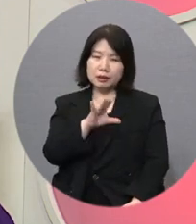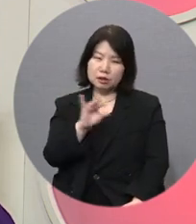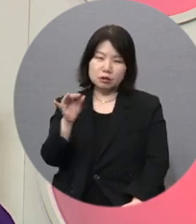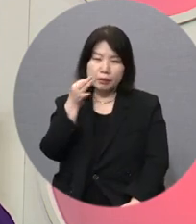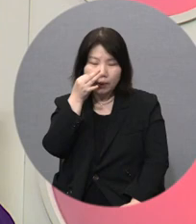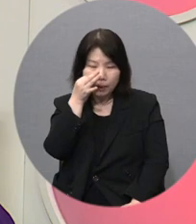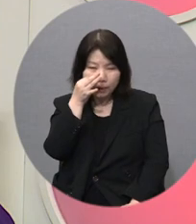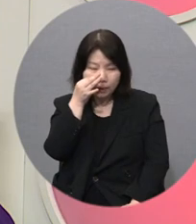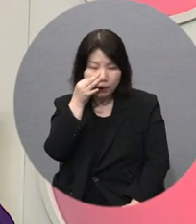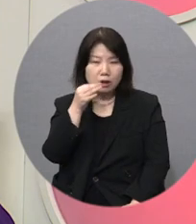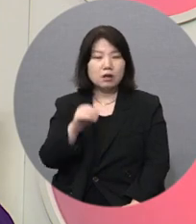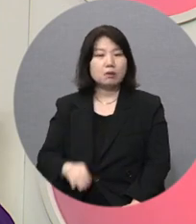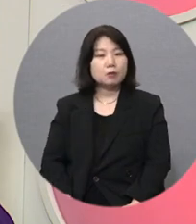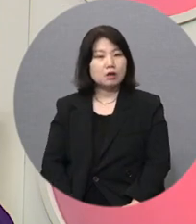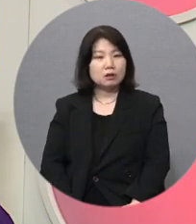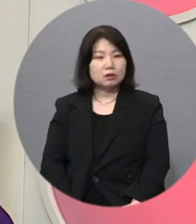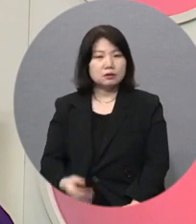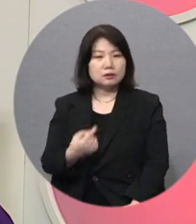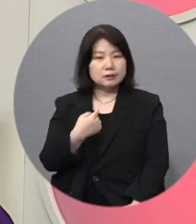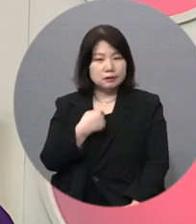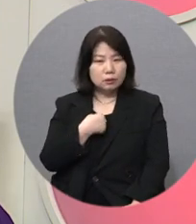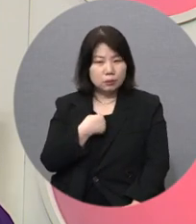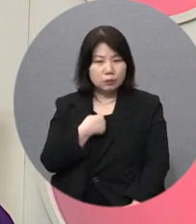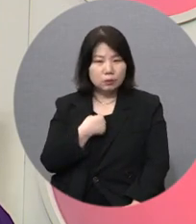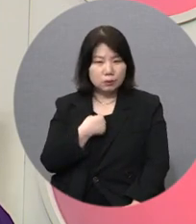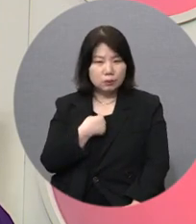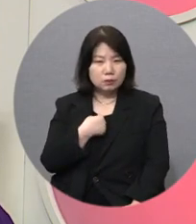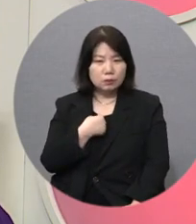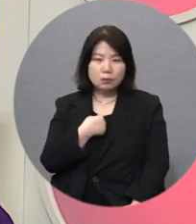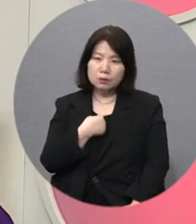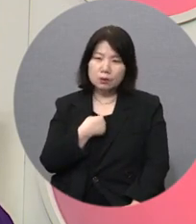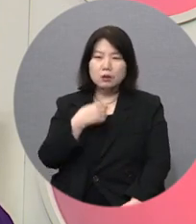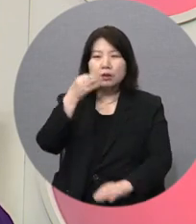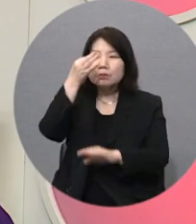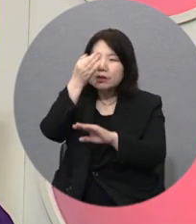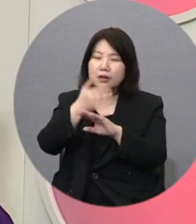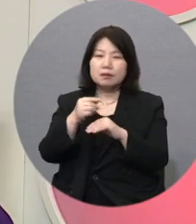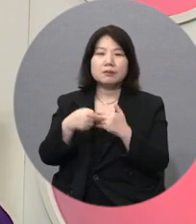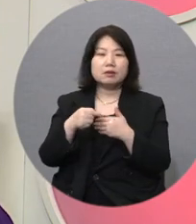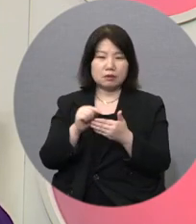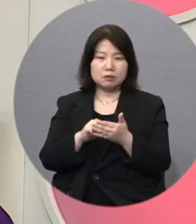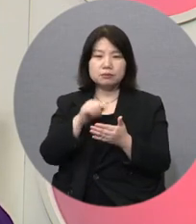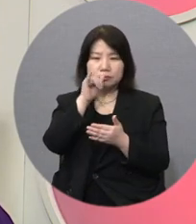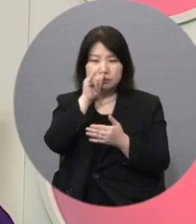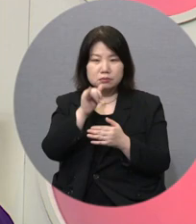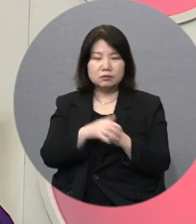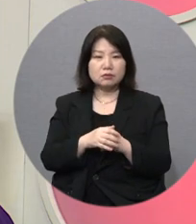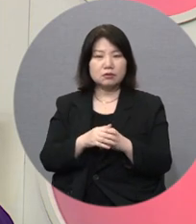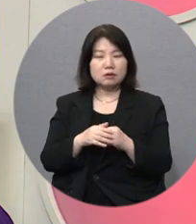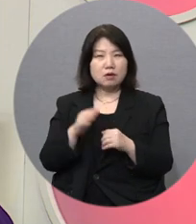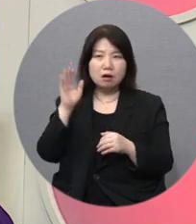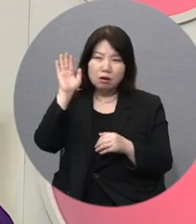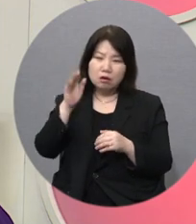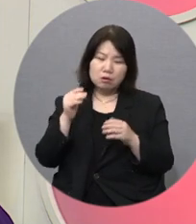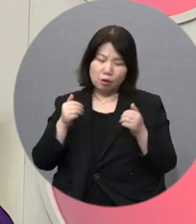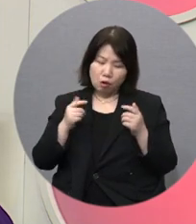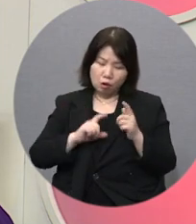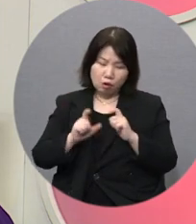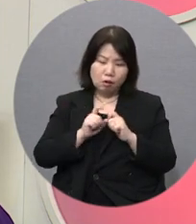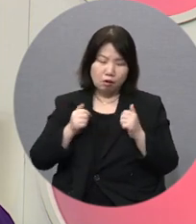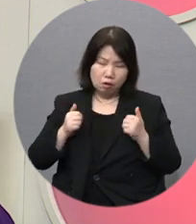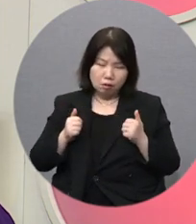봐요 보면 왠지 제가 아 죄송한 마음음 정말 열심히 잘 살아야